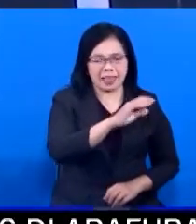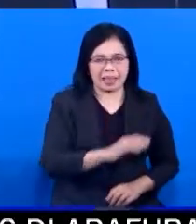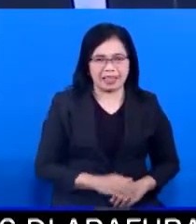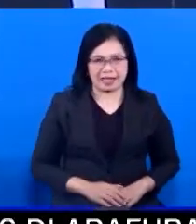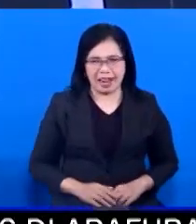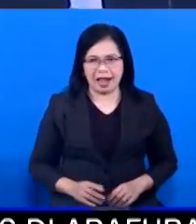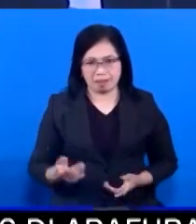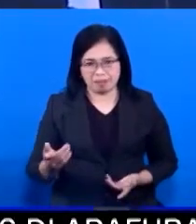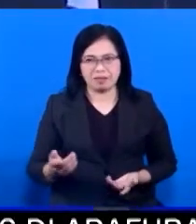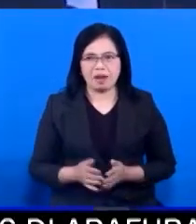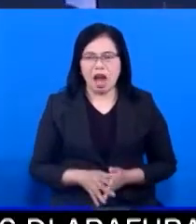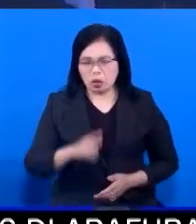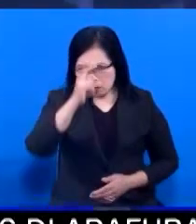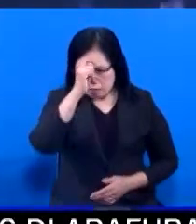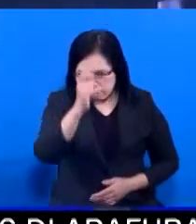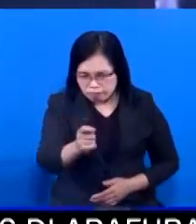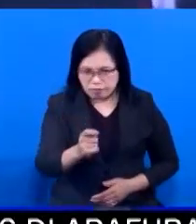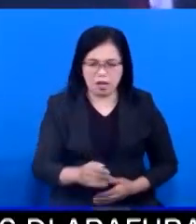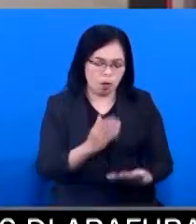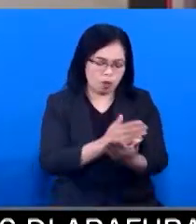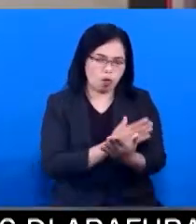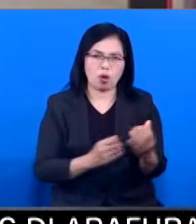pada penerapan protokol kesehatan.